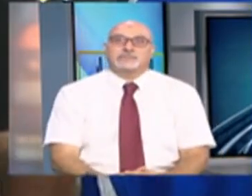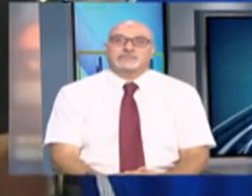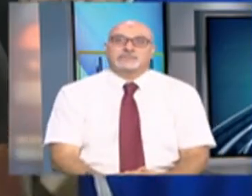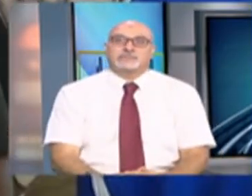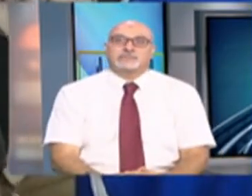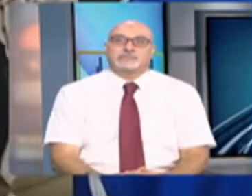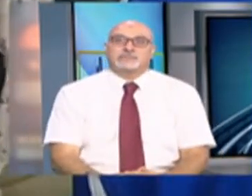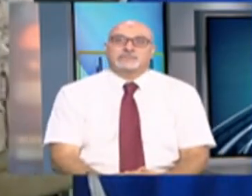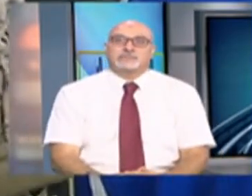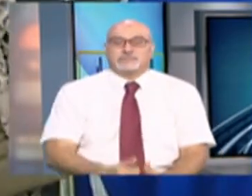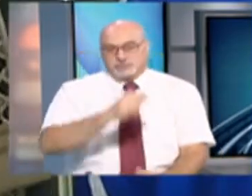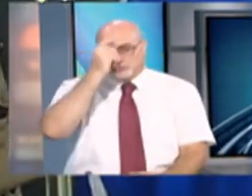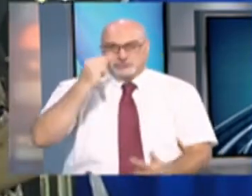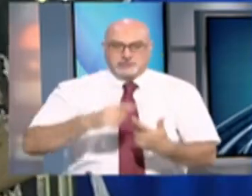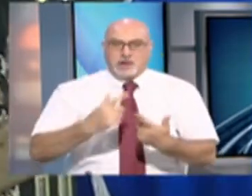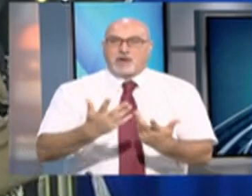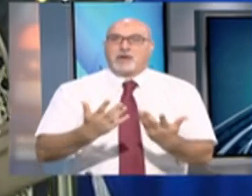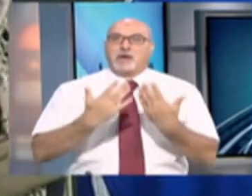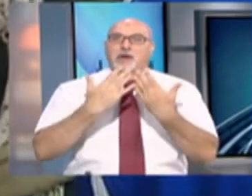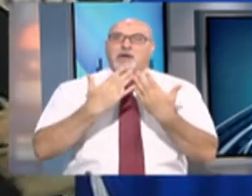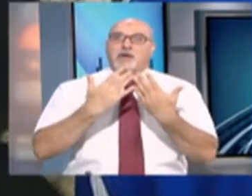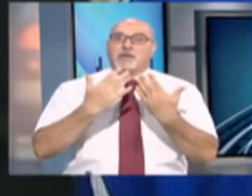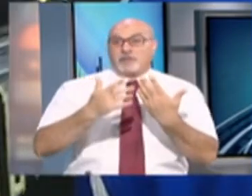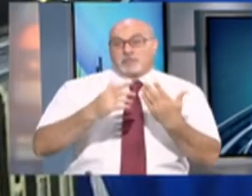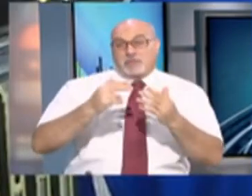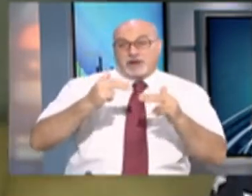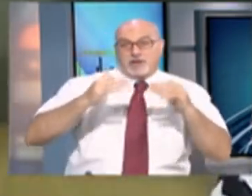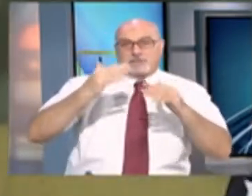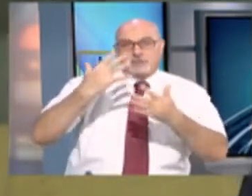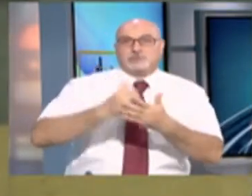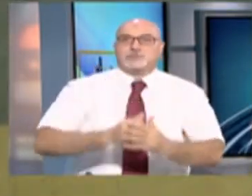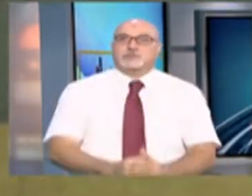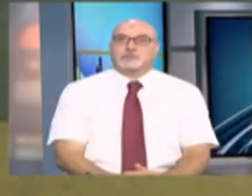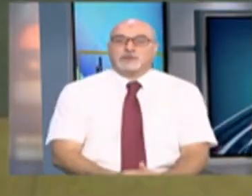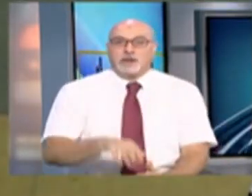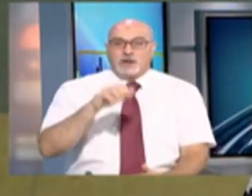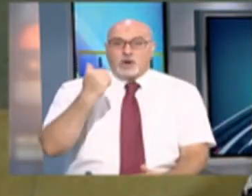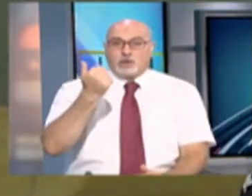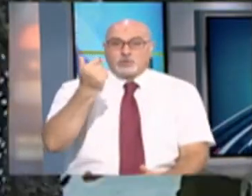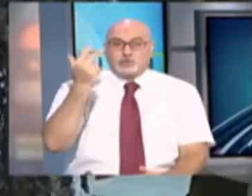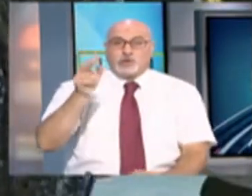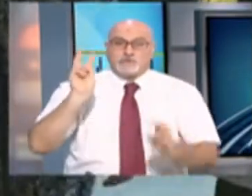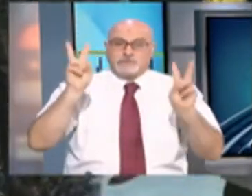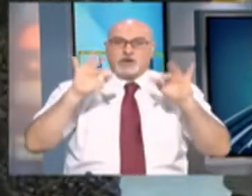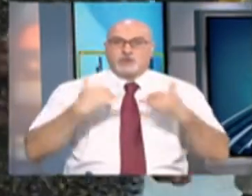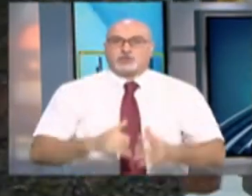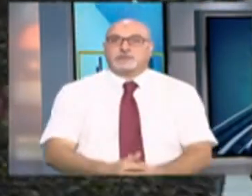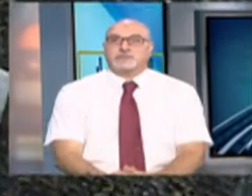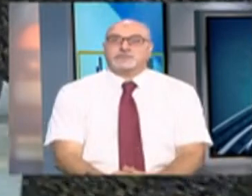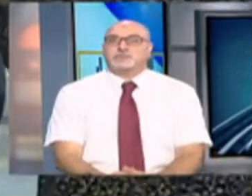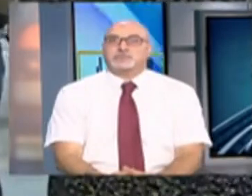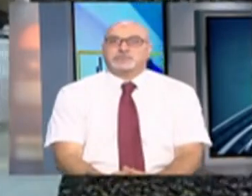تحيه للبريزيدون تاعنا، وان شاء الله نكونوا في القمه. وانترو تري في البرازيل.